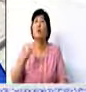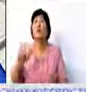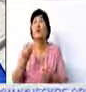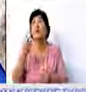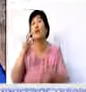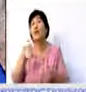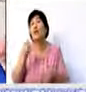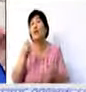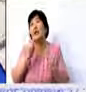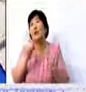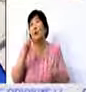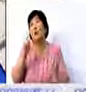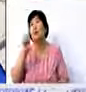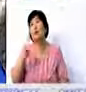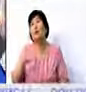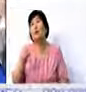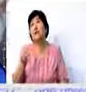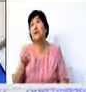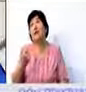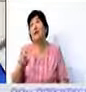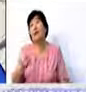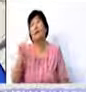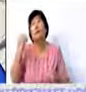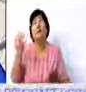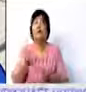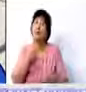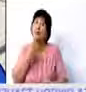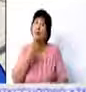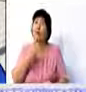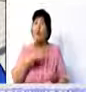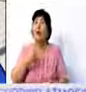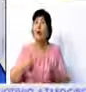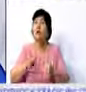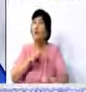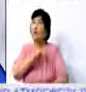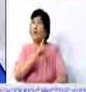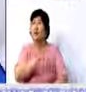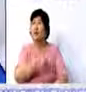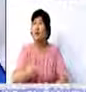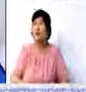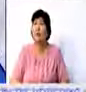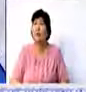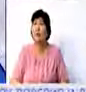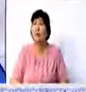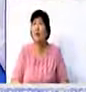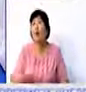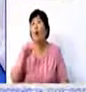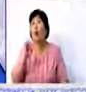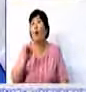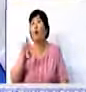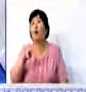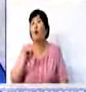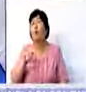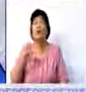место и денежный приз 100000 тенге победа далась нелегко потому что соперники были сильные хор я порой козла